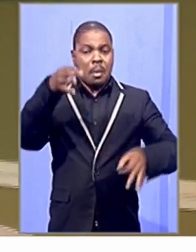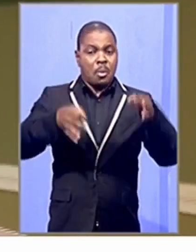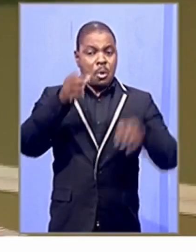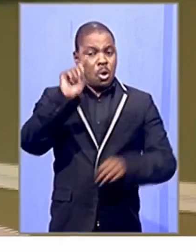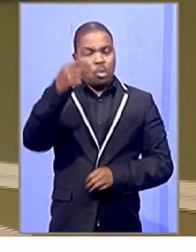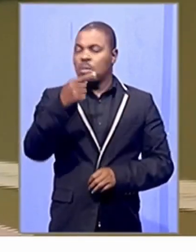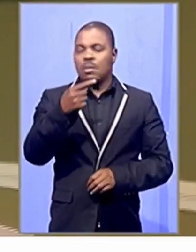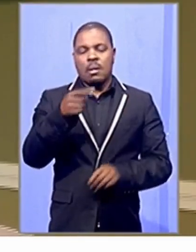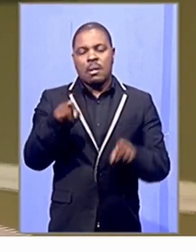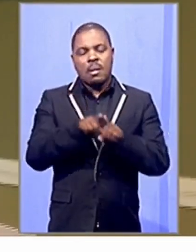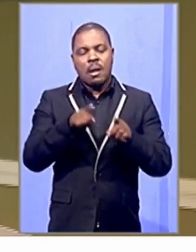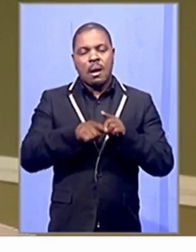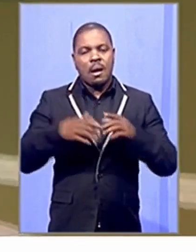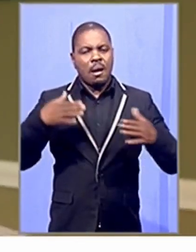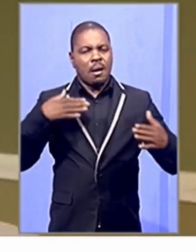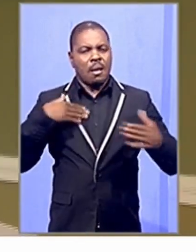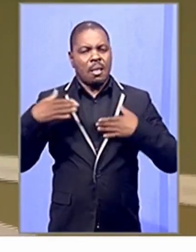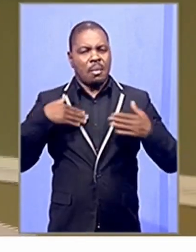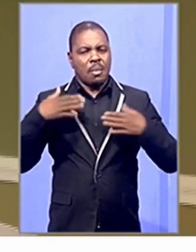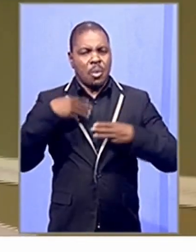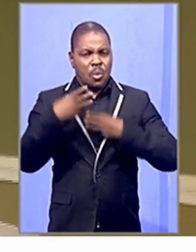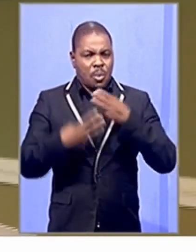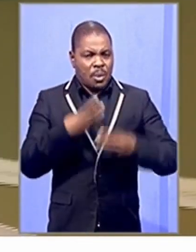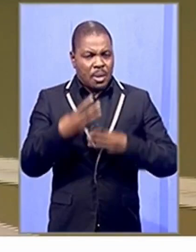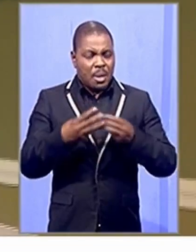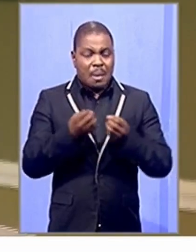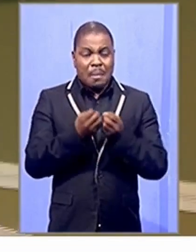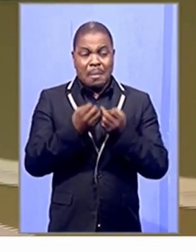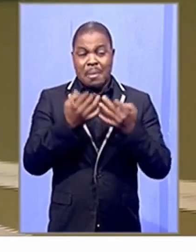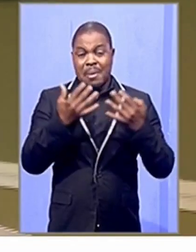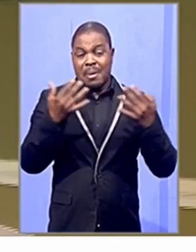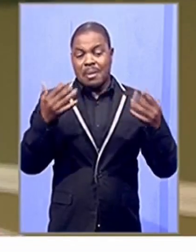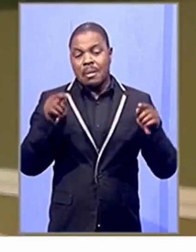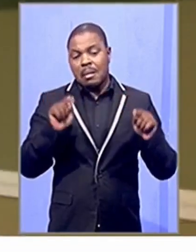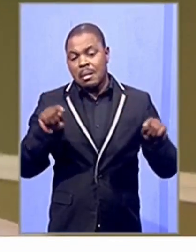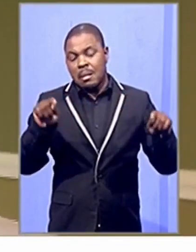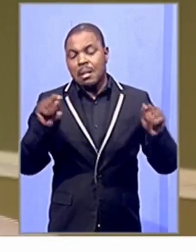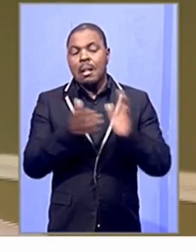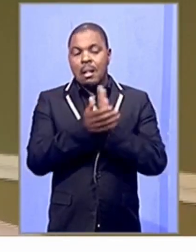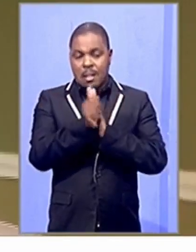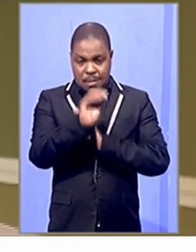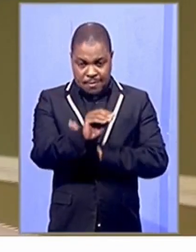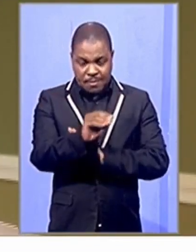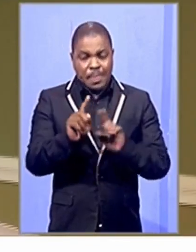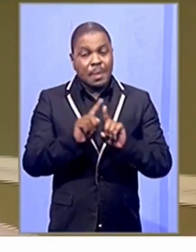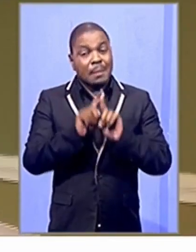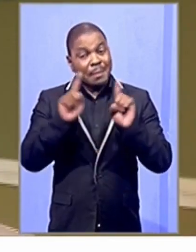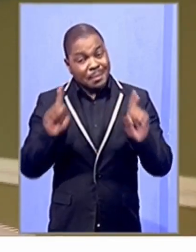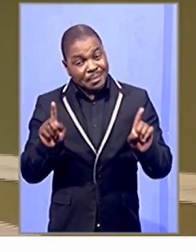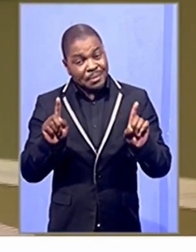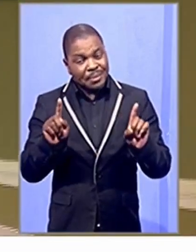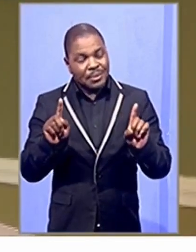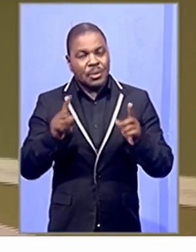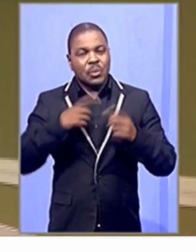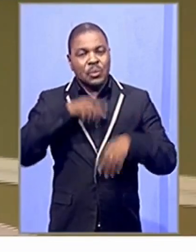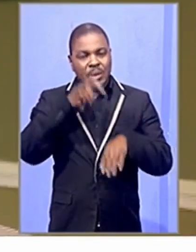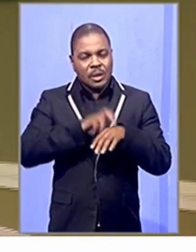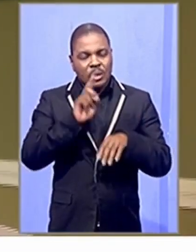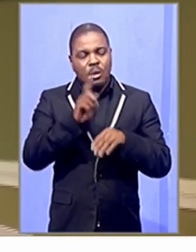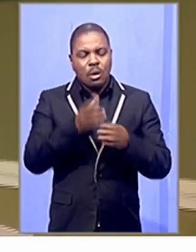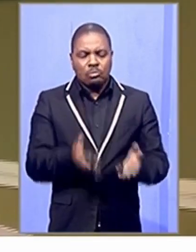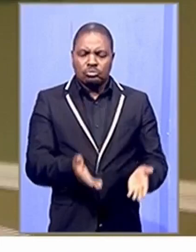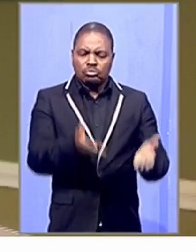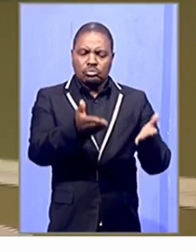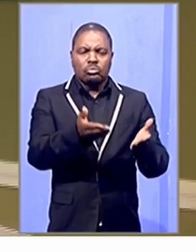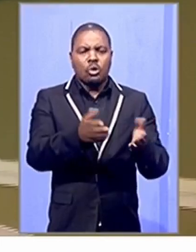tsa administration. Bongata ba bona ba na le boiphihlelo empa re hloka fela ho ba fa monyetla